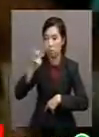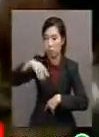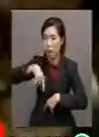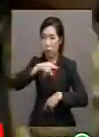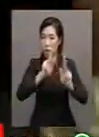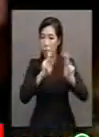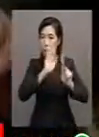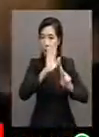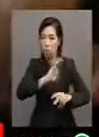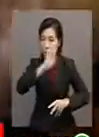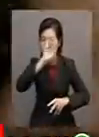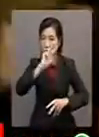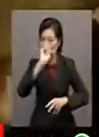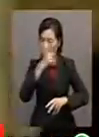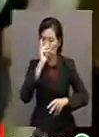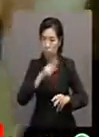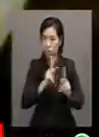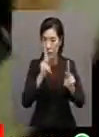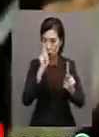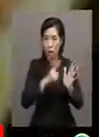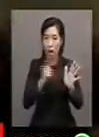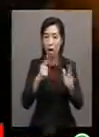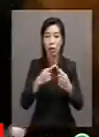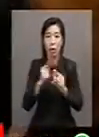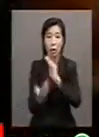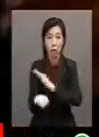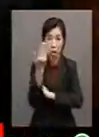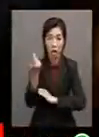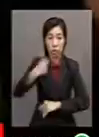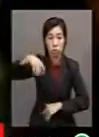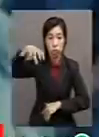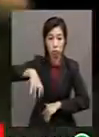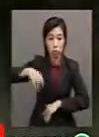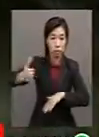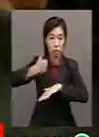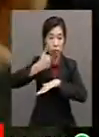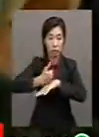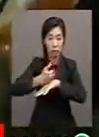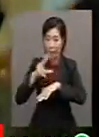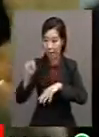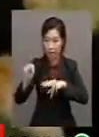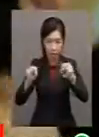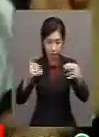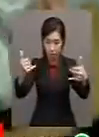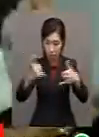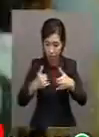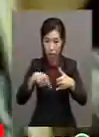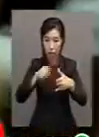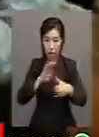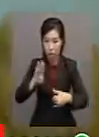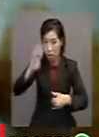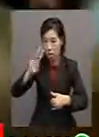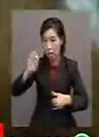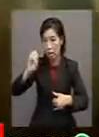ออกจากการเป็นกรรมการทั้งหมดล่าสุดช่วงเช้าที่ผ่านมานี่เองนะคะศาลจังหวัดพระโขนงนัดฟังคำพิพากษาค่ะระหว่างบริษัท